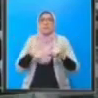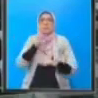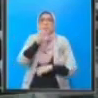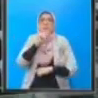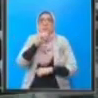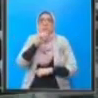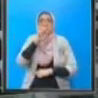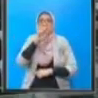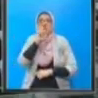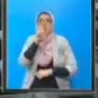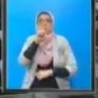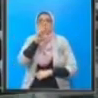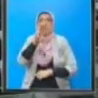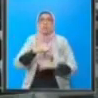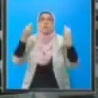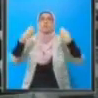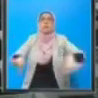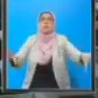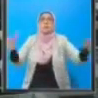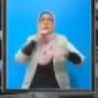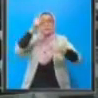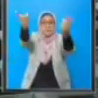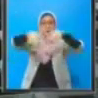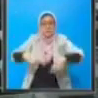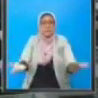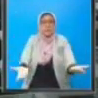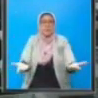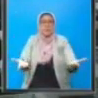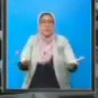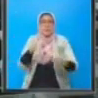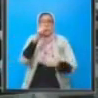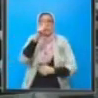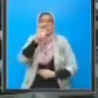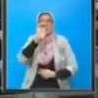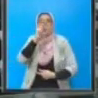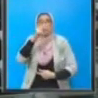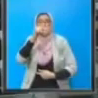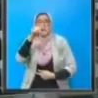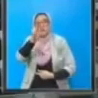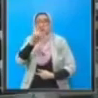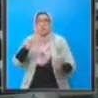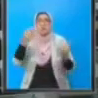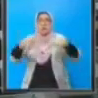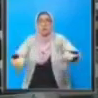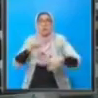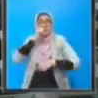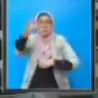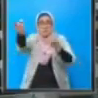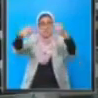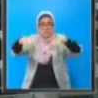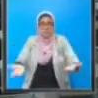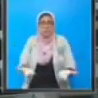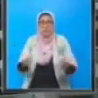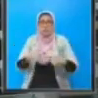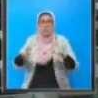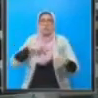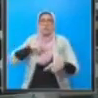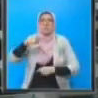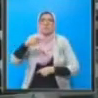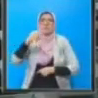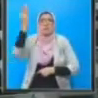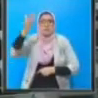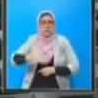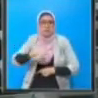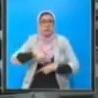tak ada di sini ada jawabannya tiga pilar daya tenaga adil dan lebih bila terkena Aceh dan terus ya bekas pick adalah bekas Esia